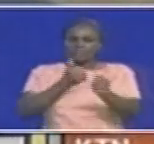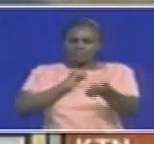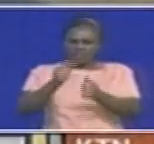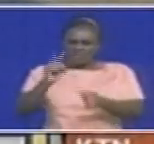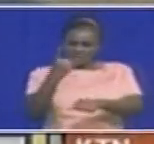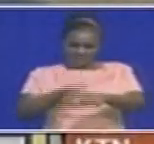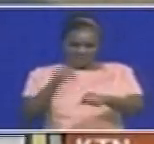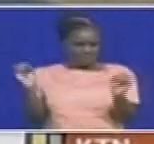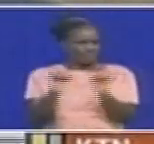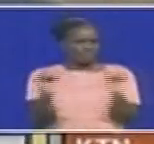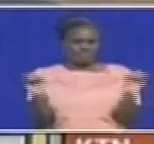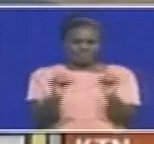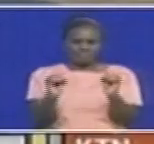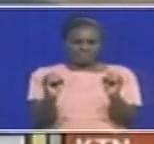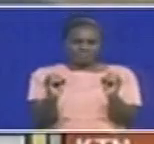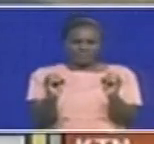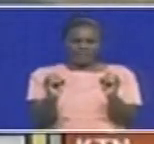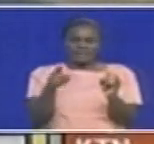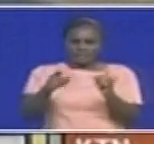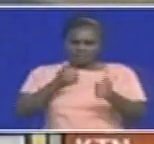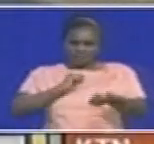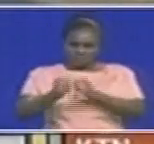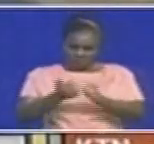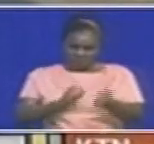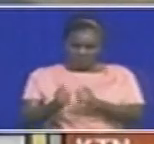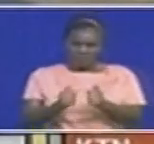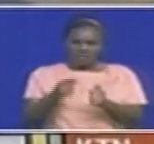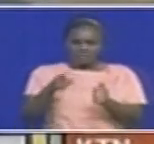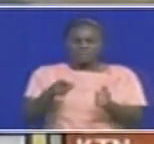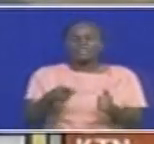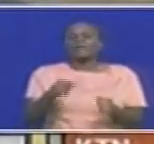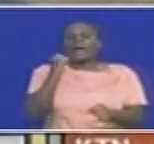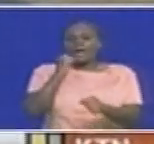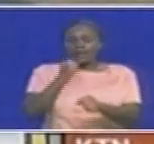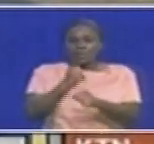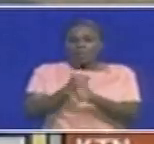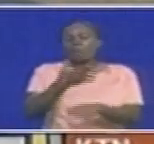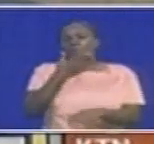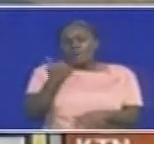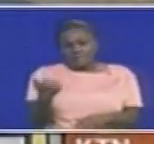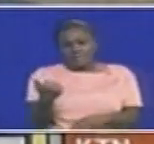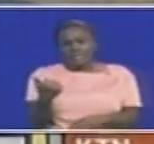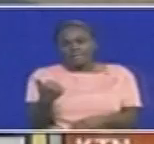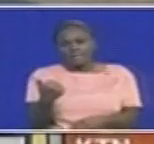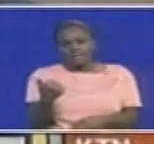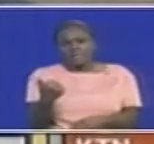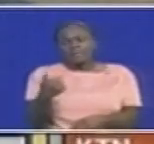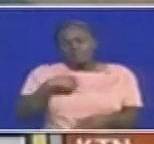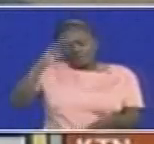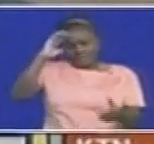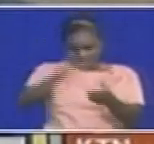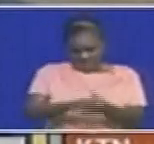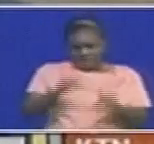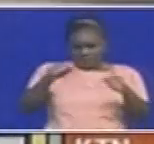kwanza kucheza, ni mashindano haya ni natakiwa nifanye vizuri zaidi. Na imani kuwa